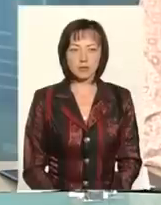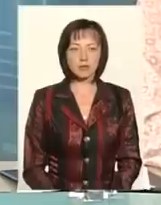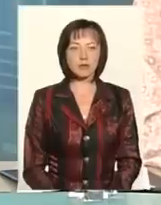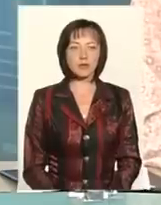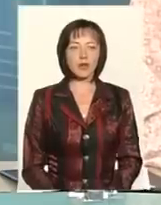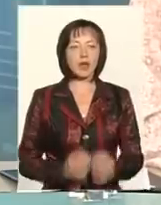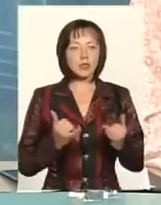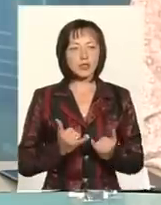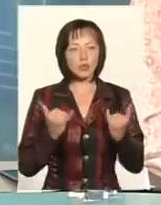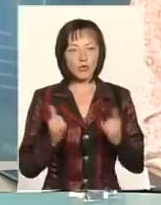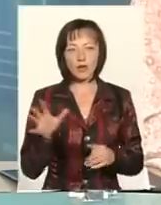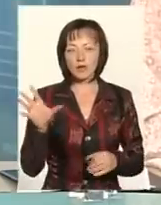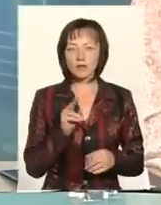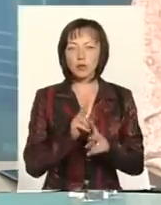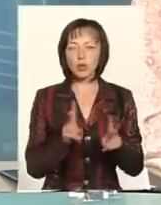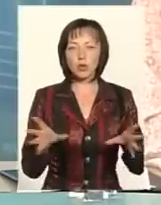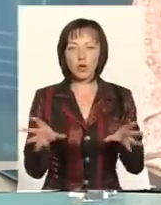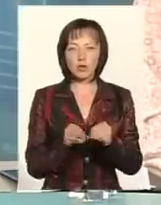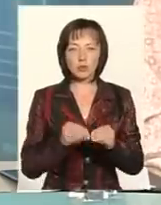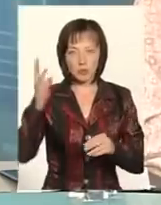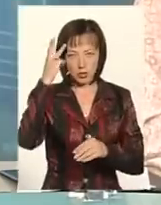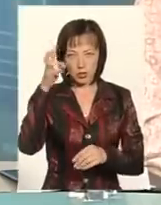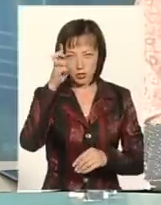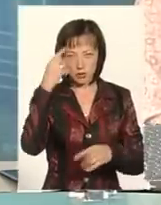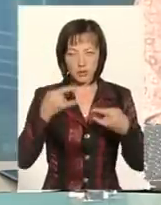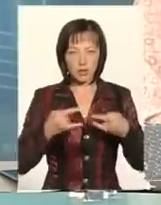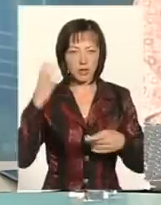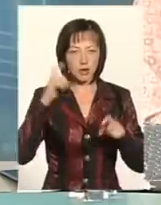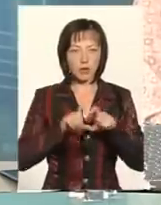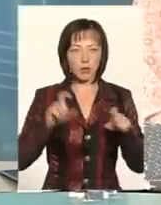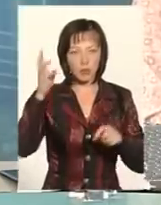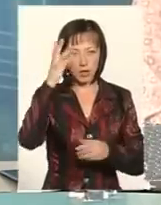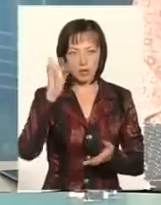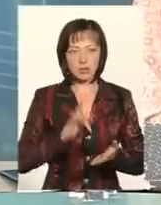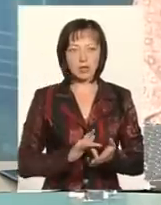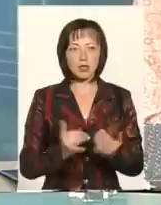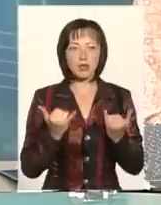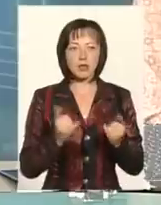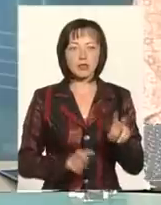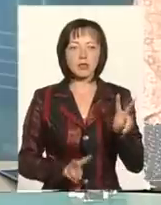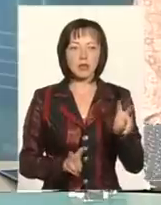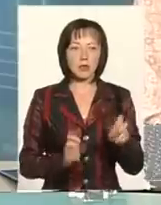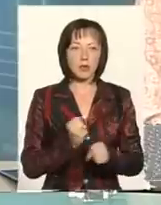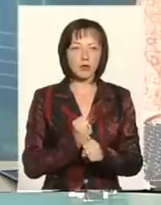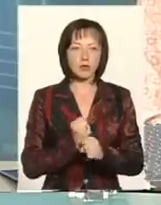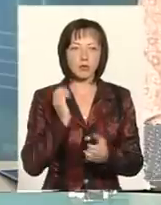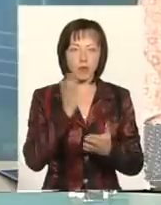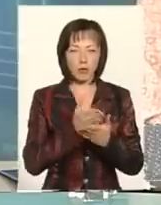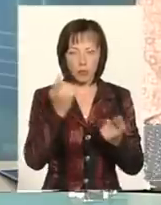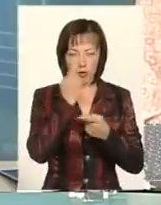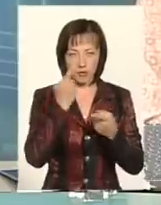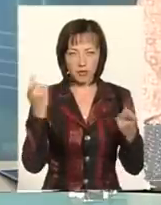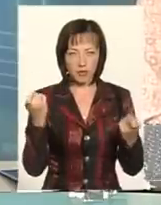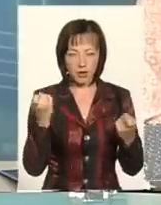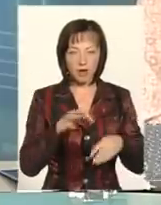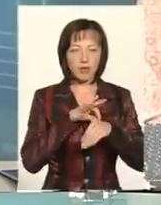мої шановання усім хто у цій порі разом із хмельницькою обласною державною телерадіокомпанією Поділля центр на часі тема працюємо в прямому ефірі